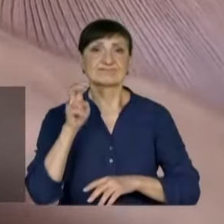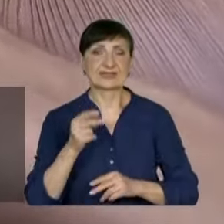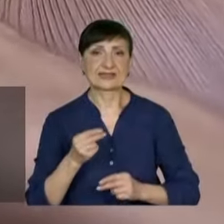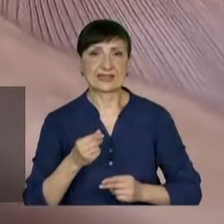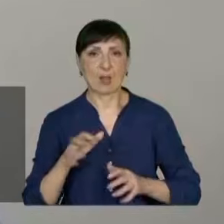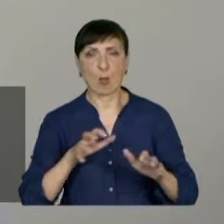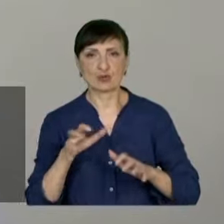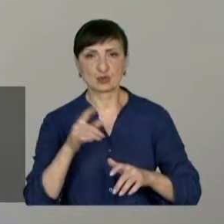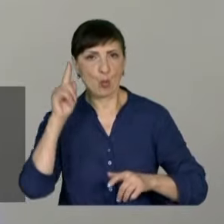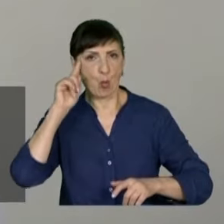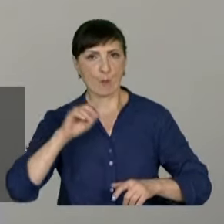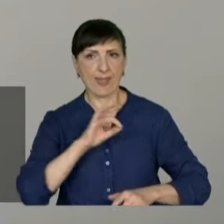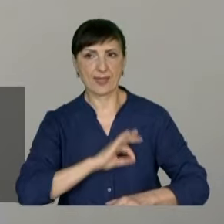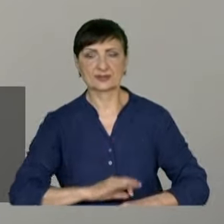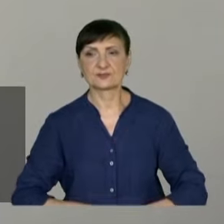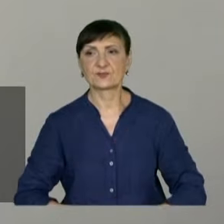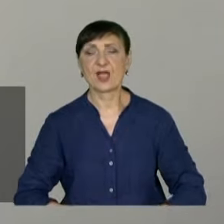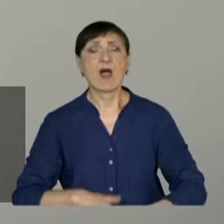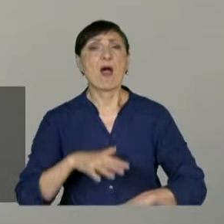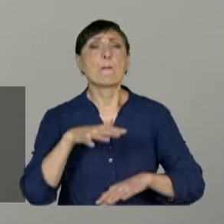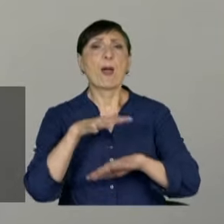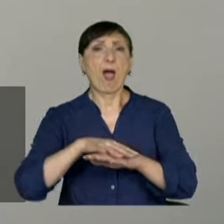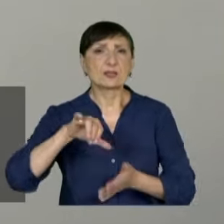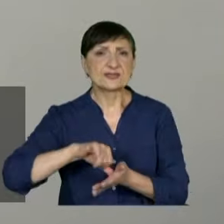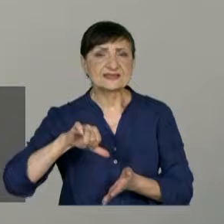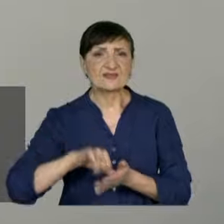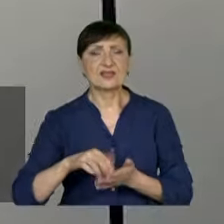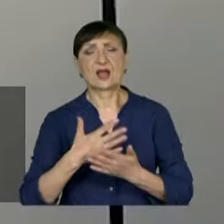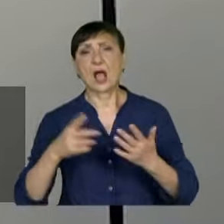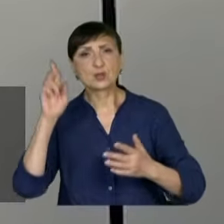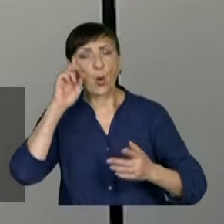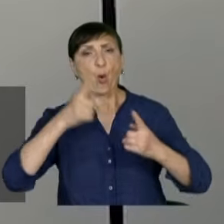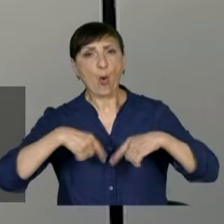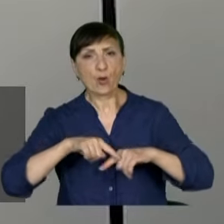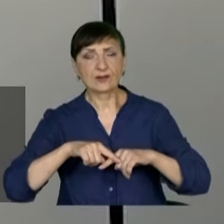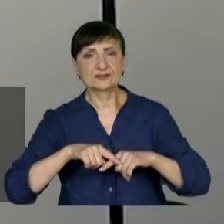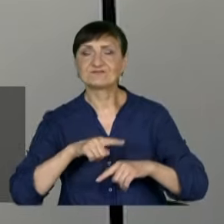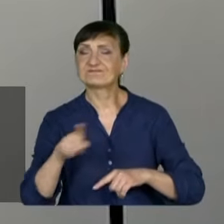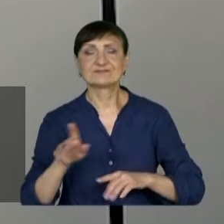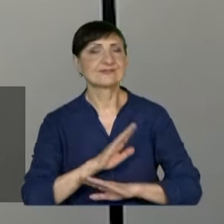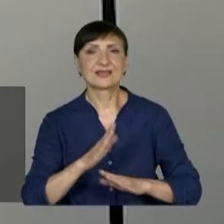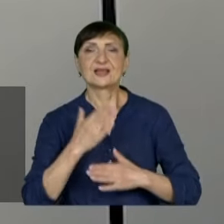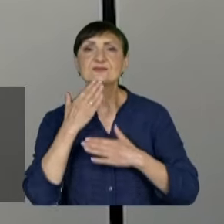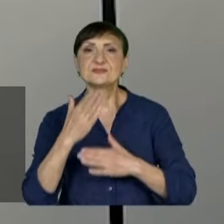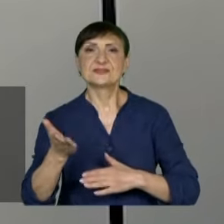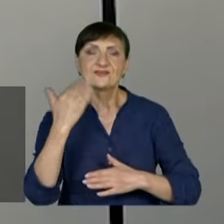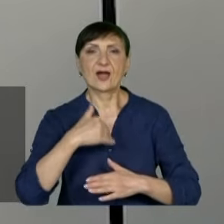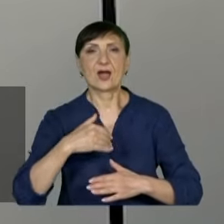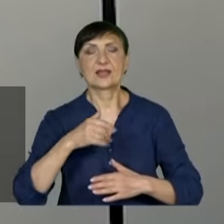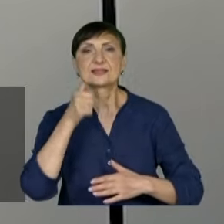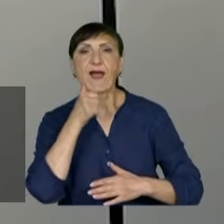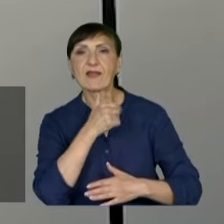мошенничества. Ни представители банков, ни представители государственных органов ни в коем случае не обращаются ни к